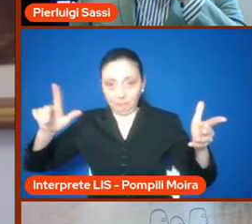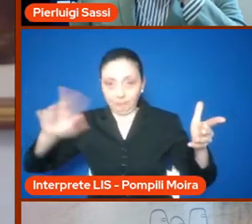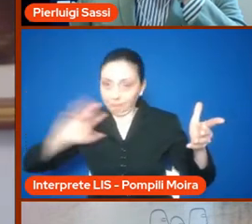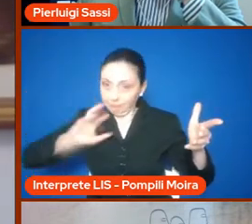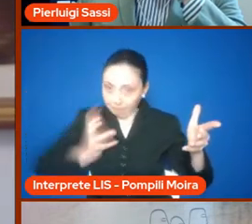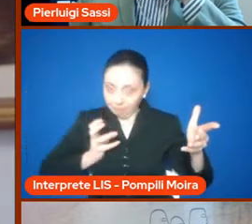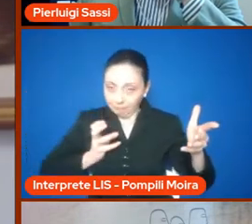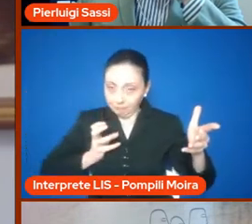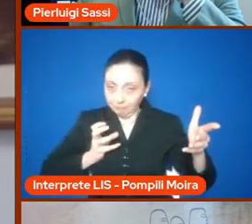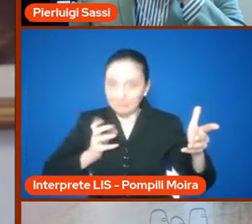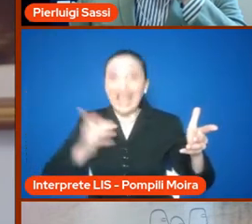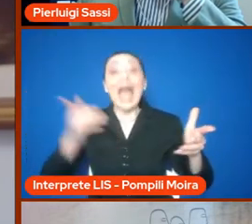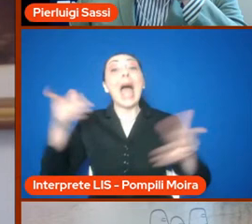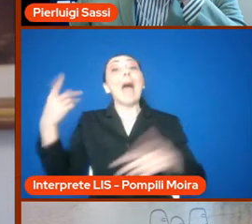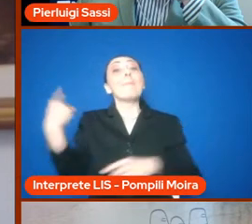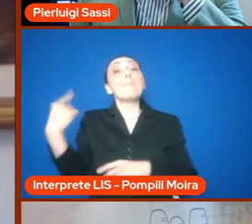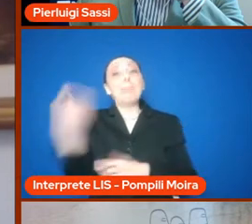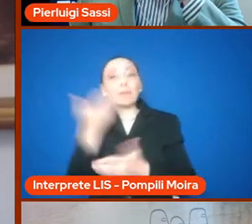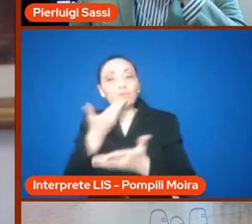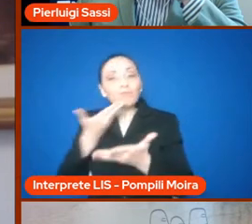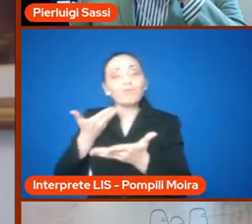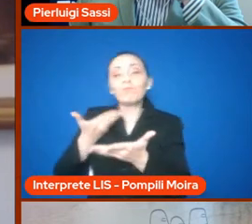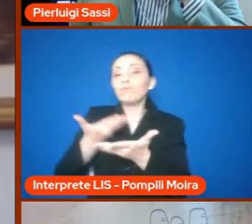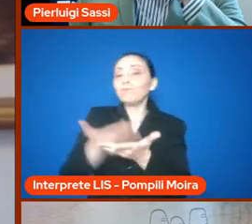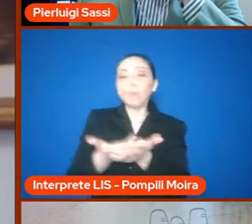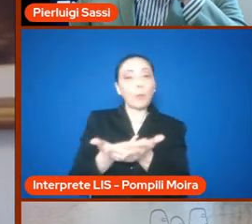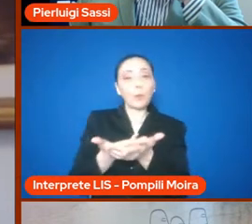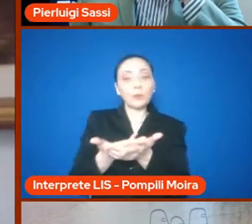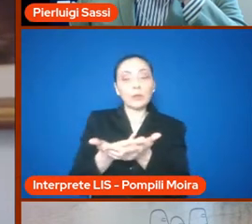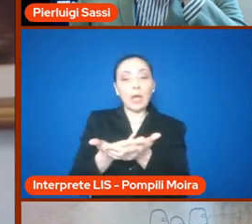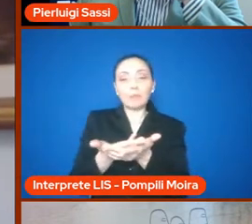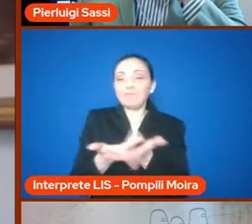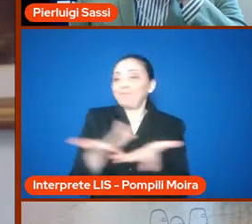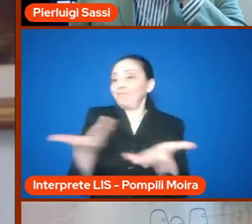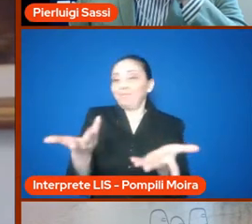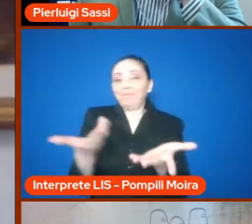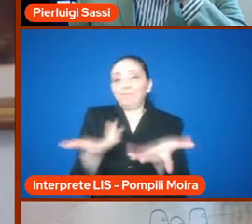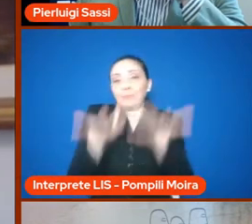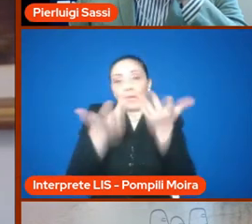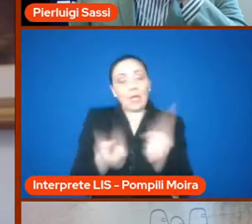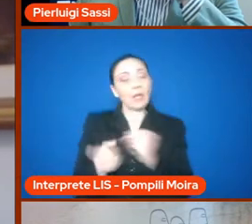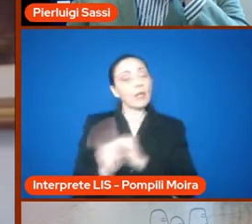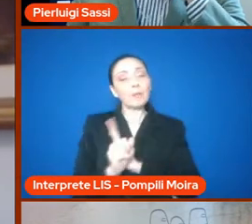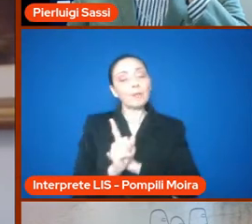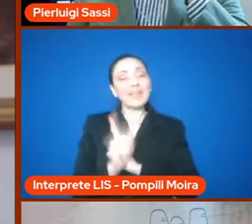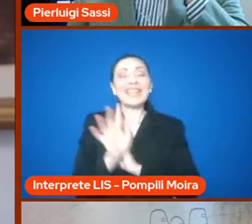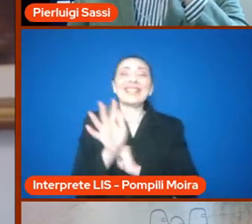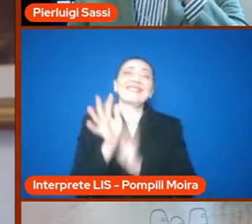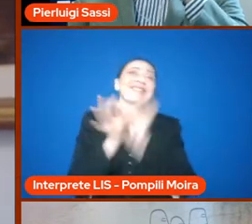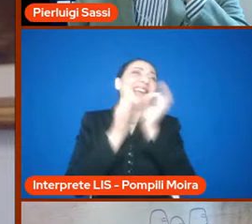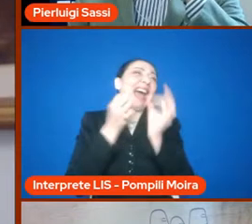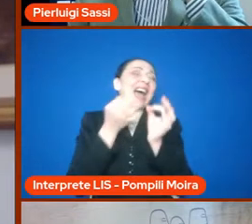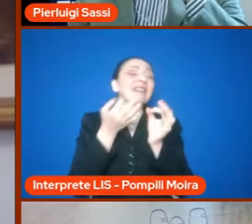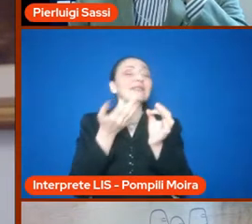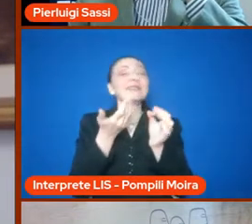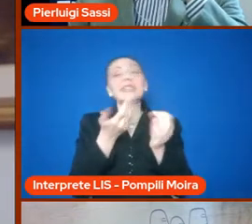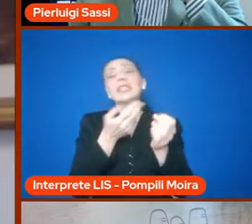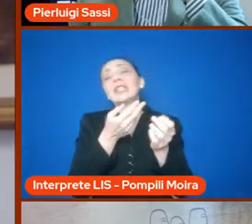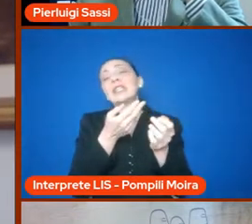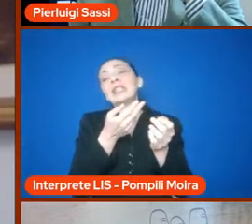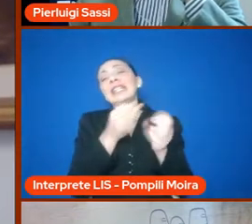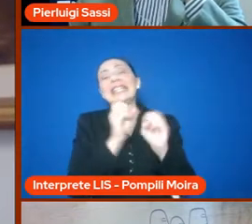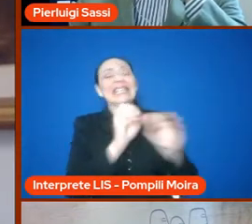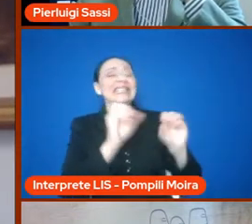quasi un di più, un qualcosa che non aveva necessariamente a che fare